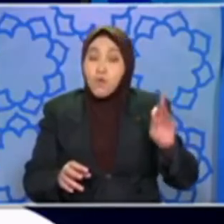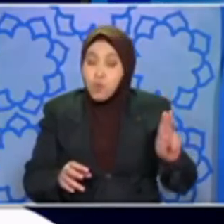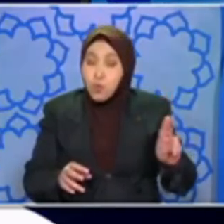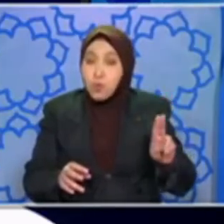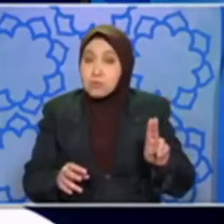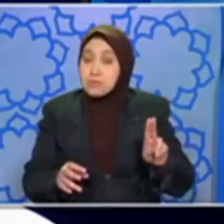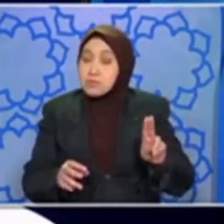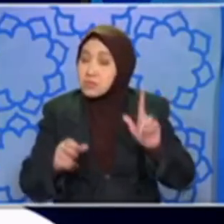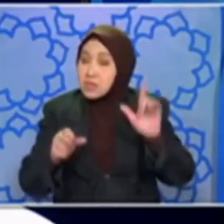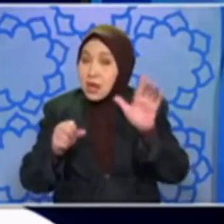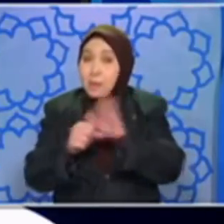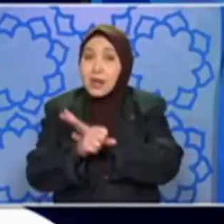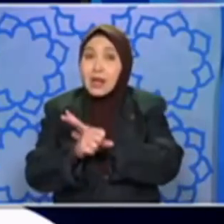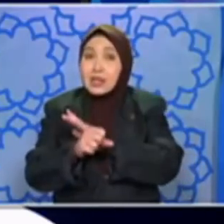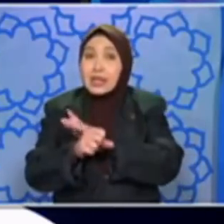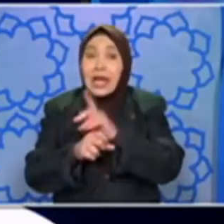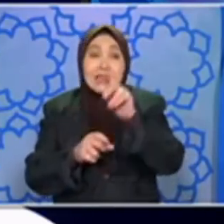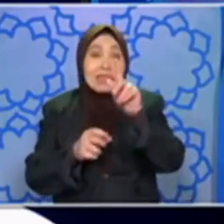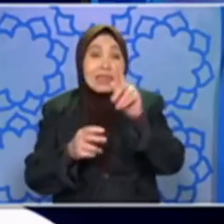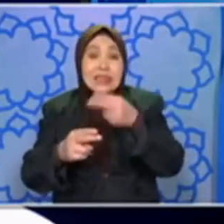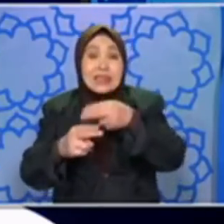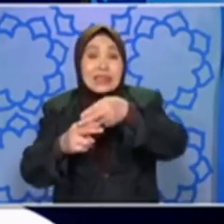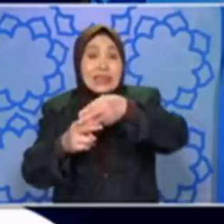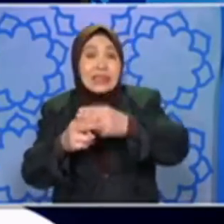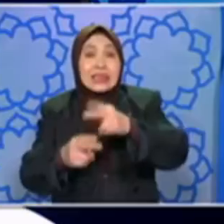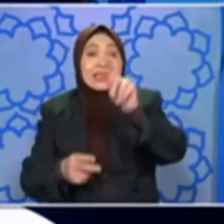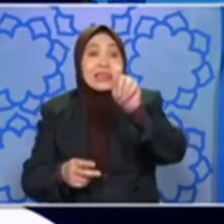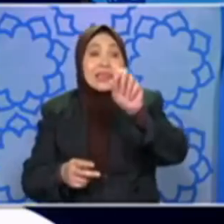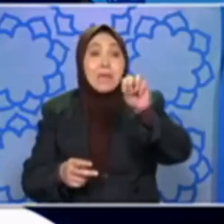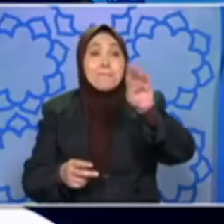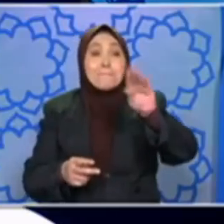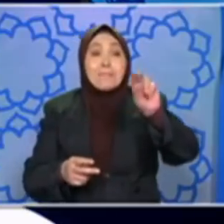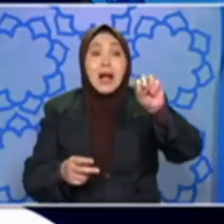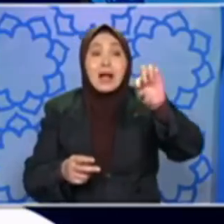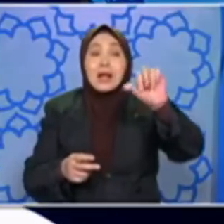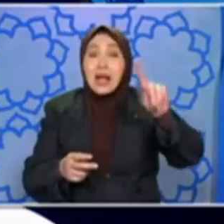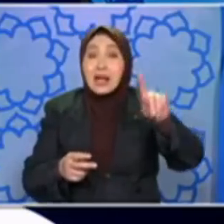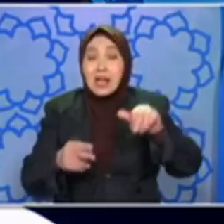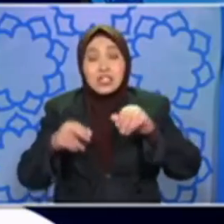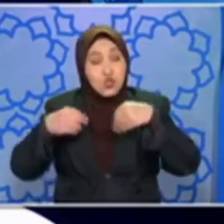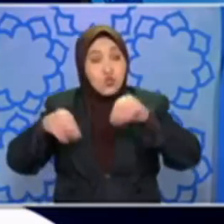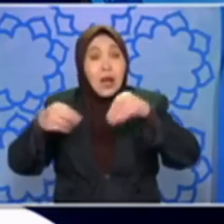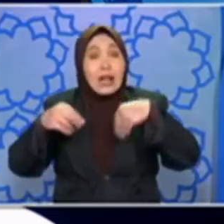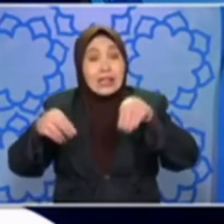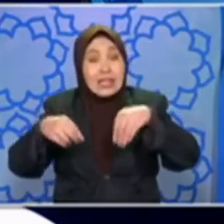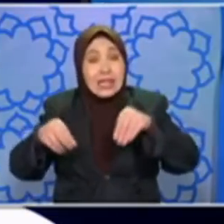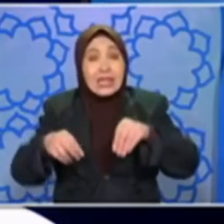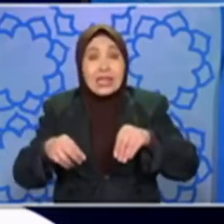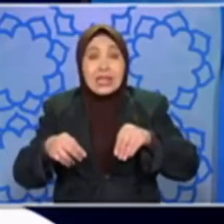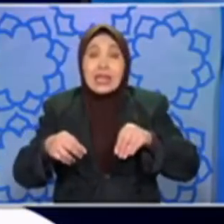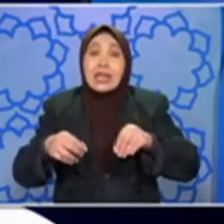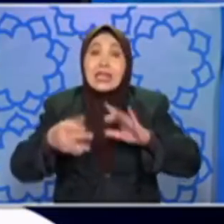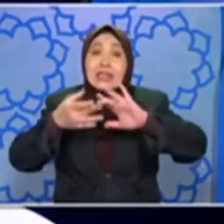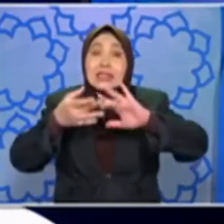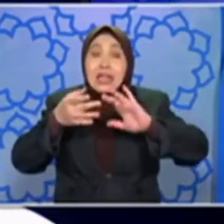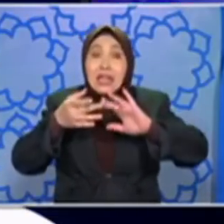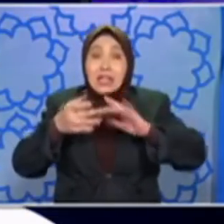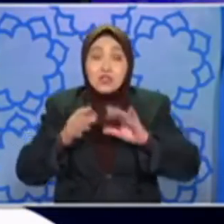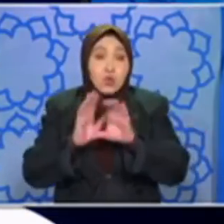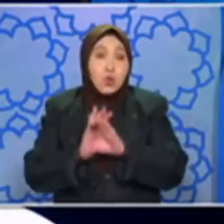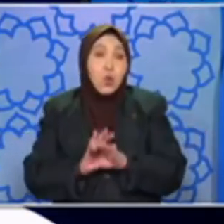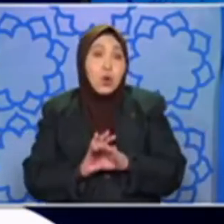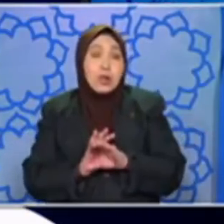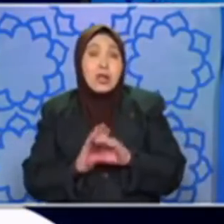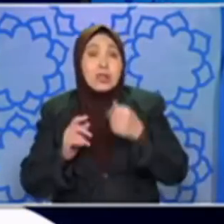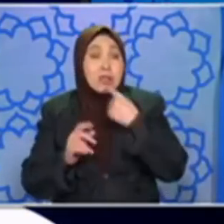sukatan. Kali ini dalam bab ekonomi, kalau siapa-siapa yang jual internet Ustaz kan, contohnya kata 500 megabyte per second contohnya,